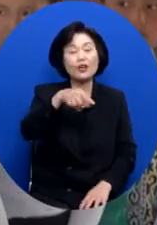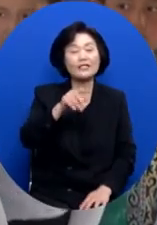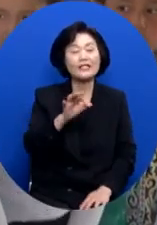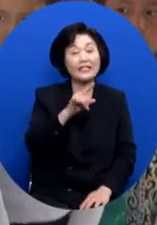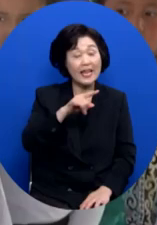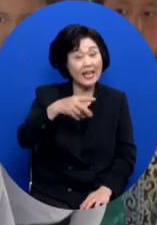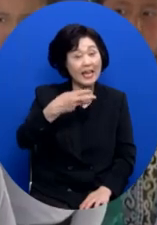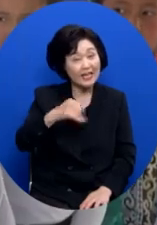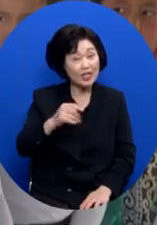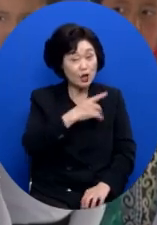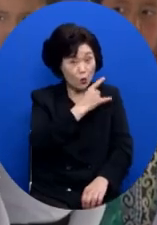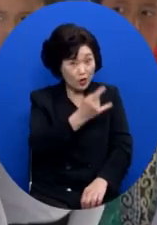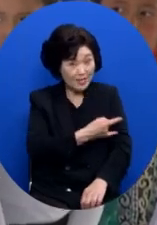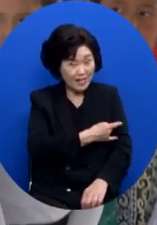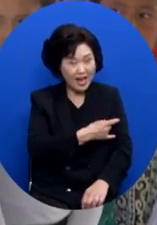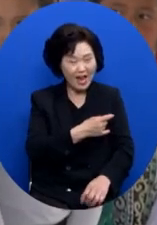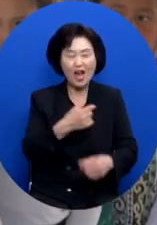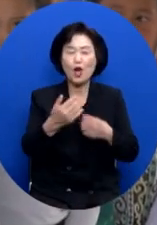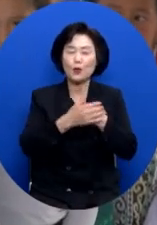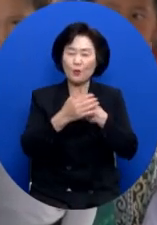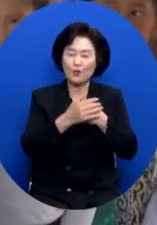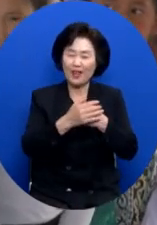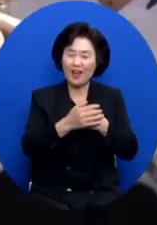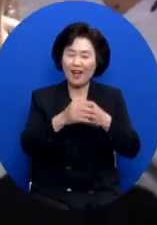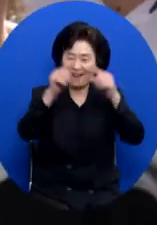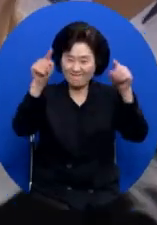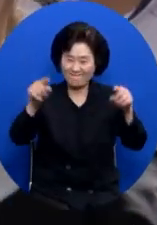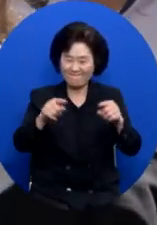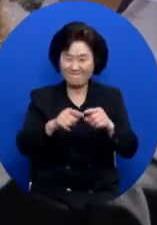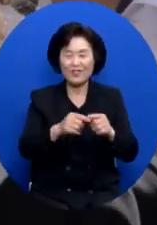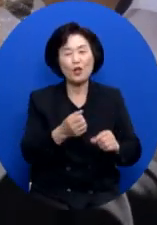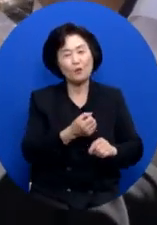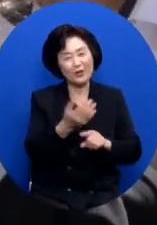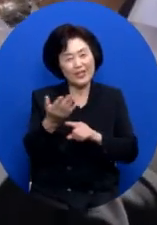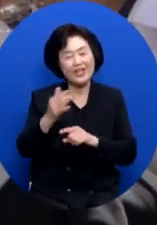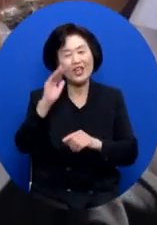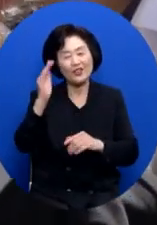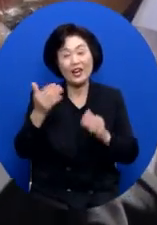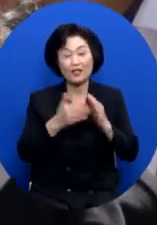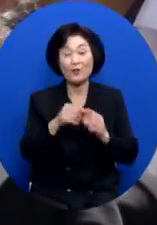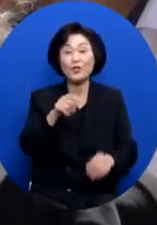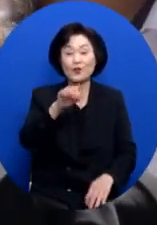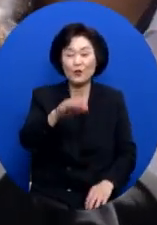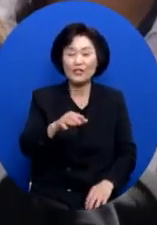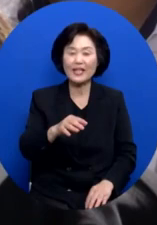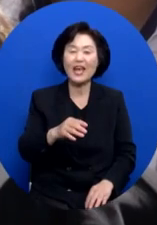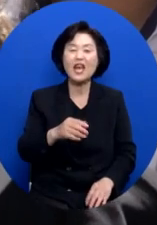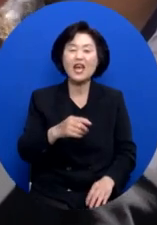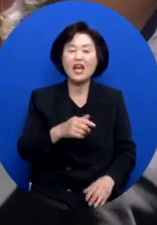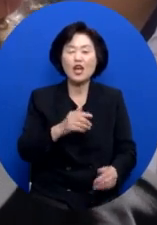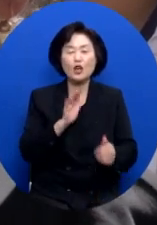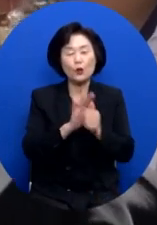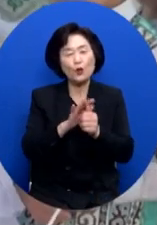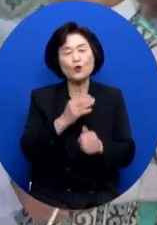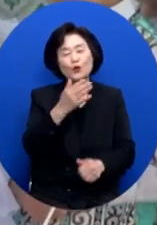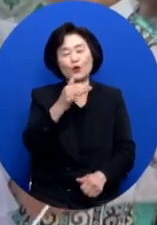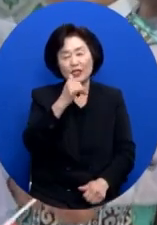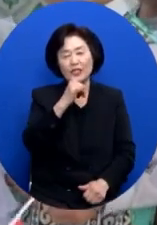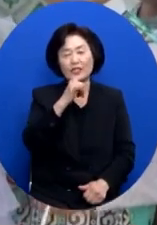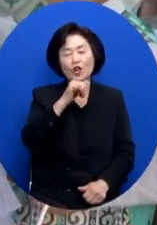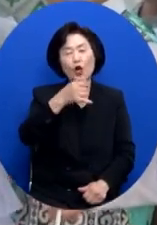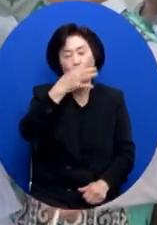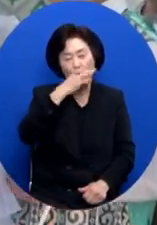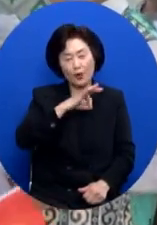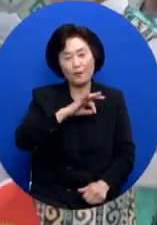설치됐습니다. 정 권사는 열악한 교육 현장의 필요를 채워줄 수 있어 보람을 느낀다며 키르기스스탄의 미래를